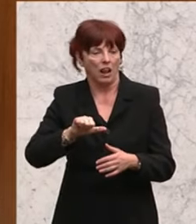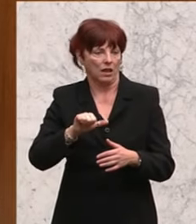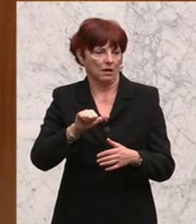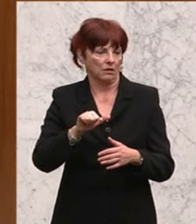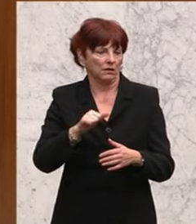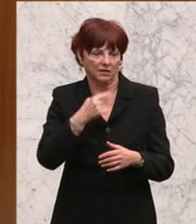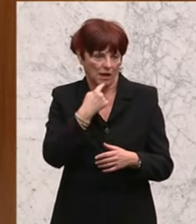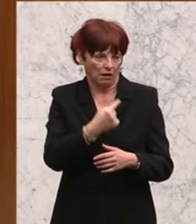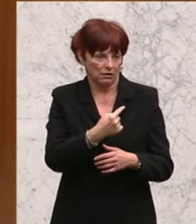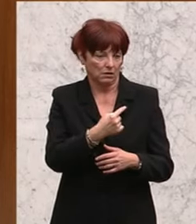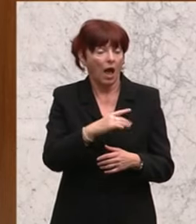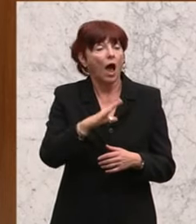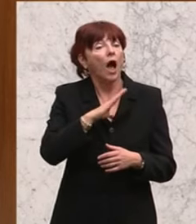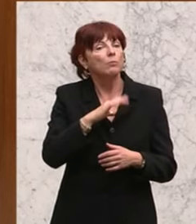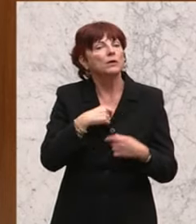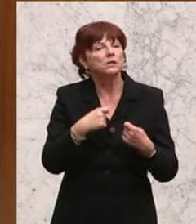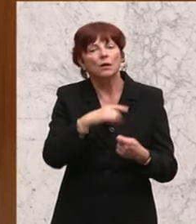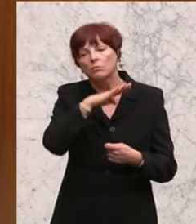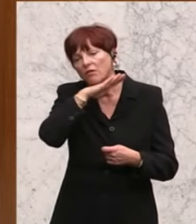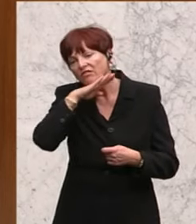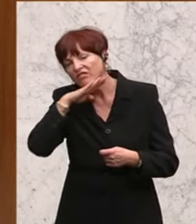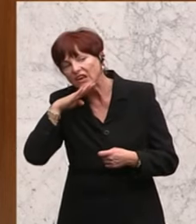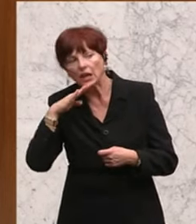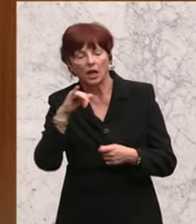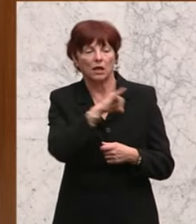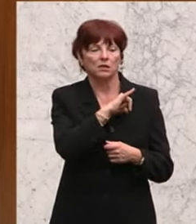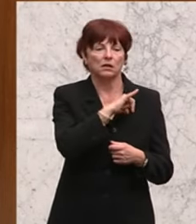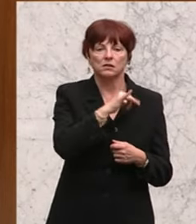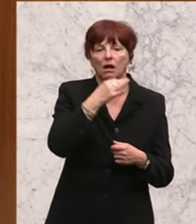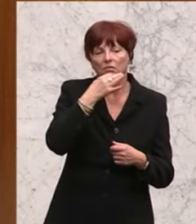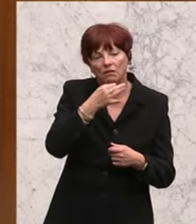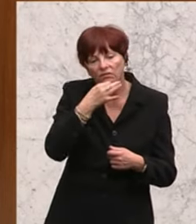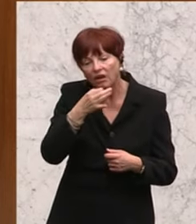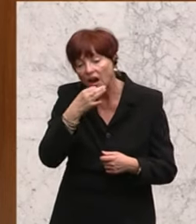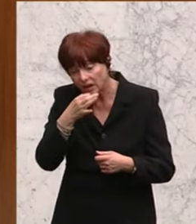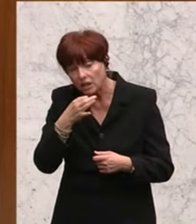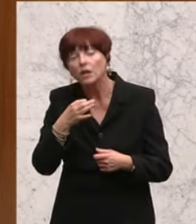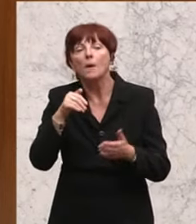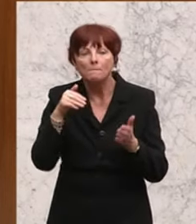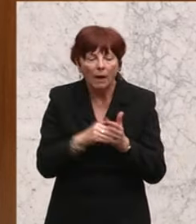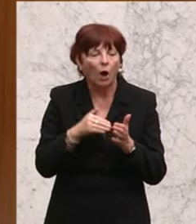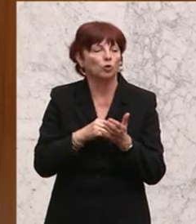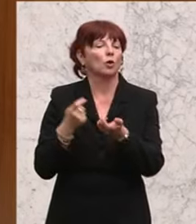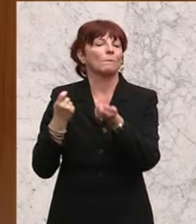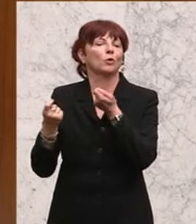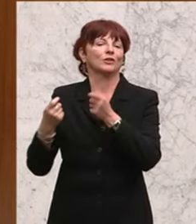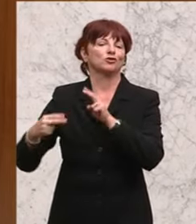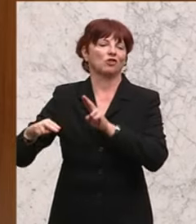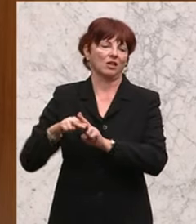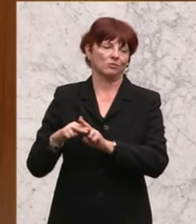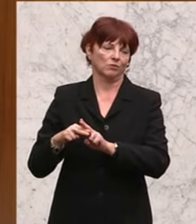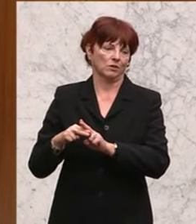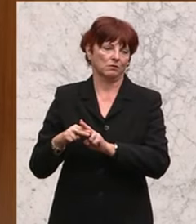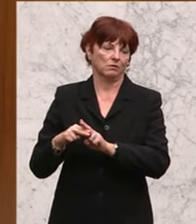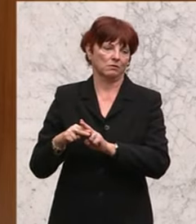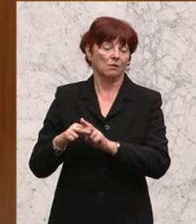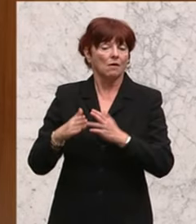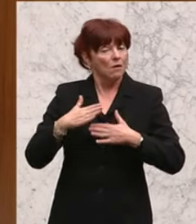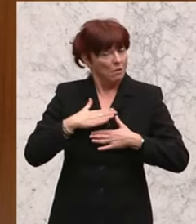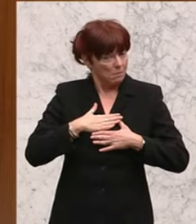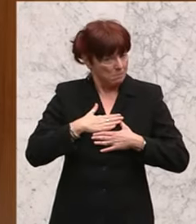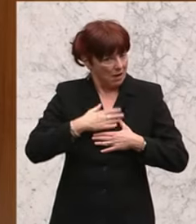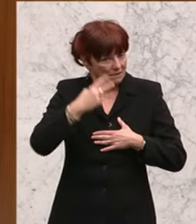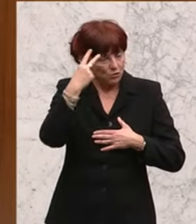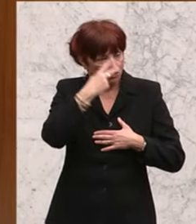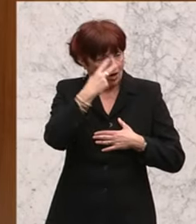es gibt natürlich eine Vielzahl von interessanten Fragestellungen, die politische Antworten erfordern. Mein Verständnis ist, dass